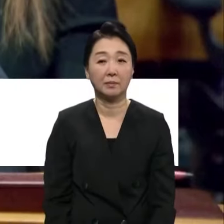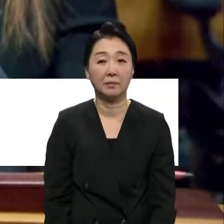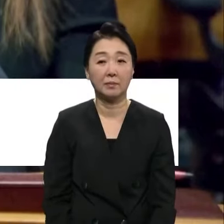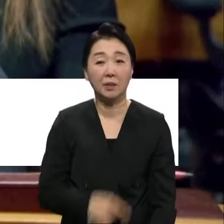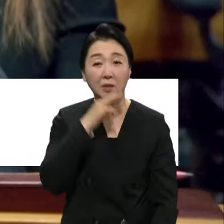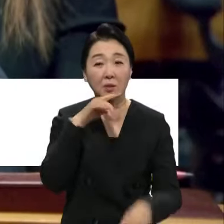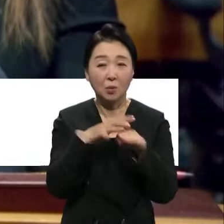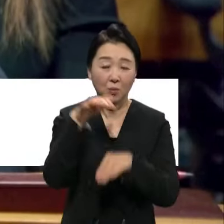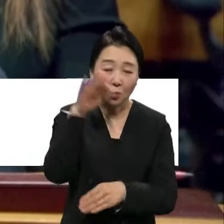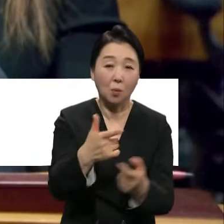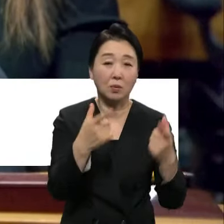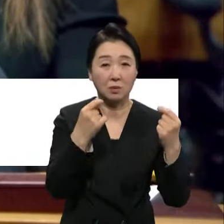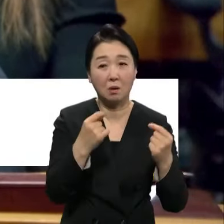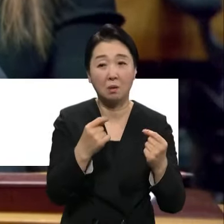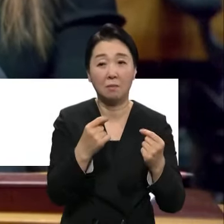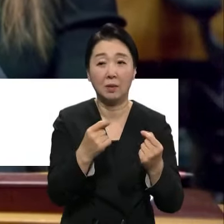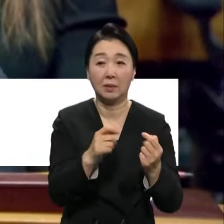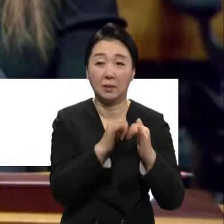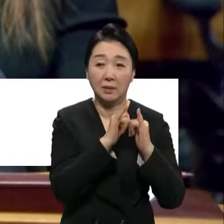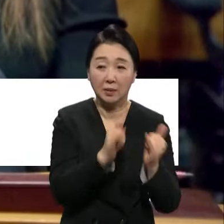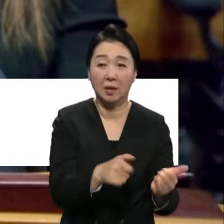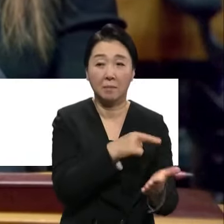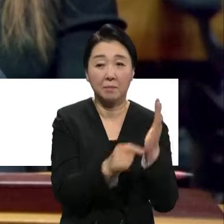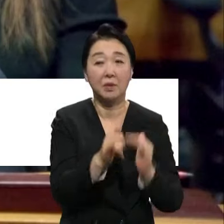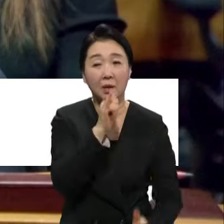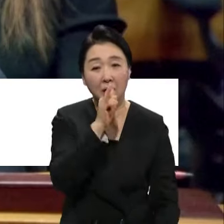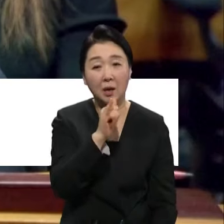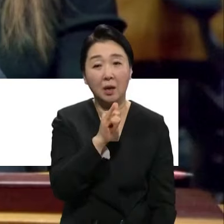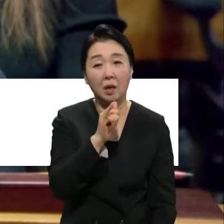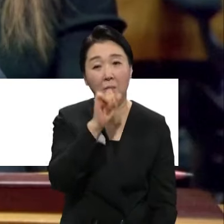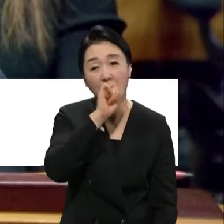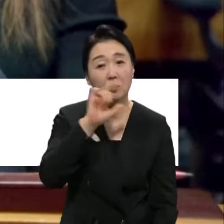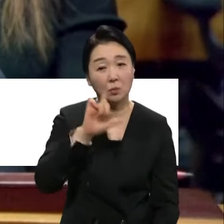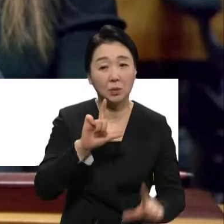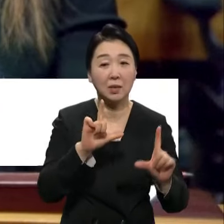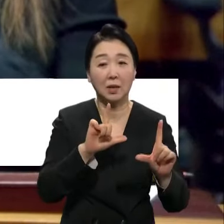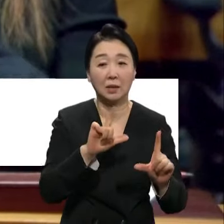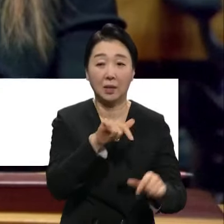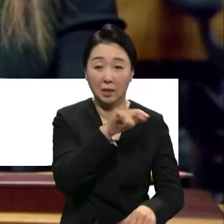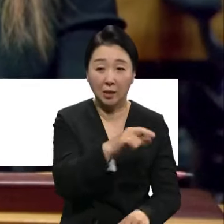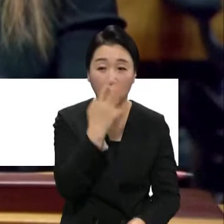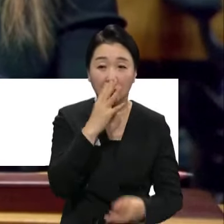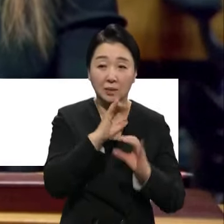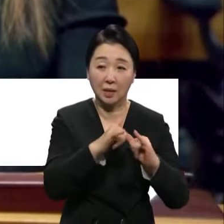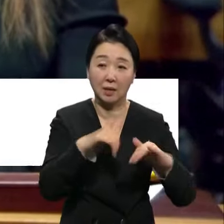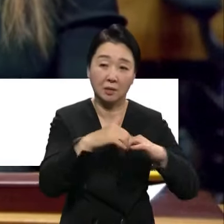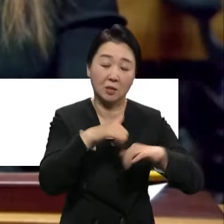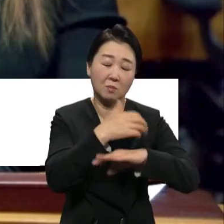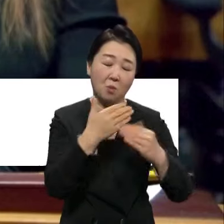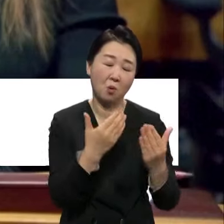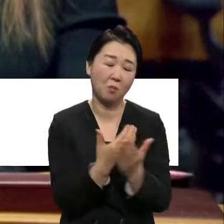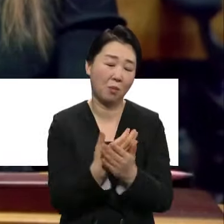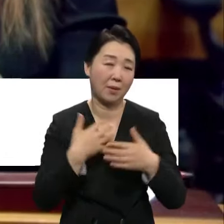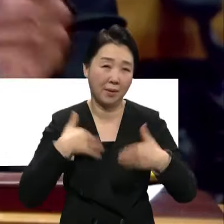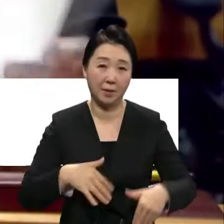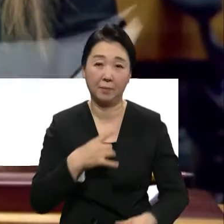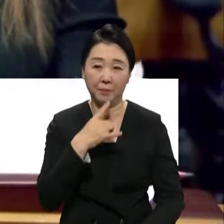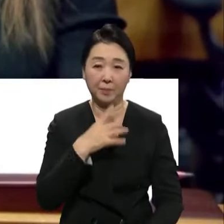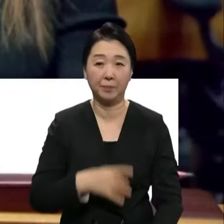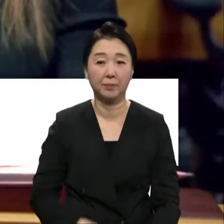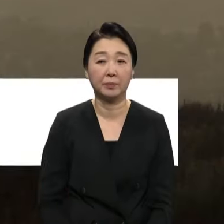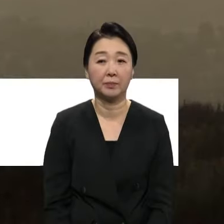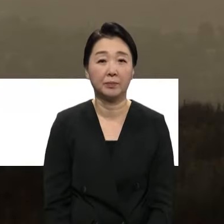of significant civilian harm resulting from incidents like Sunday's airstrikes undermines Israel's strategic goals in